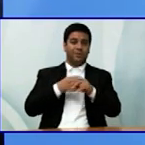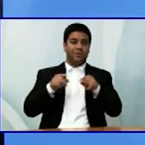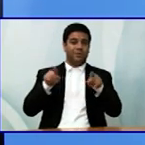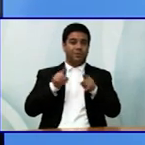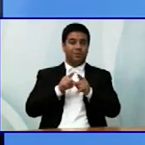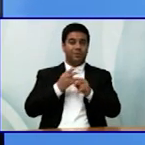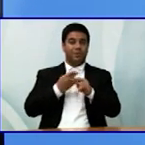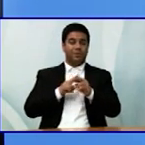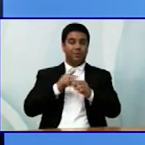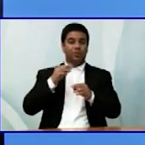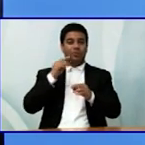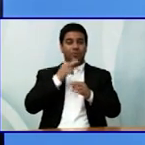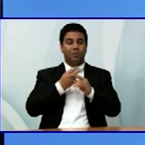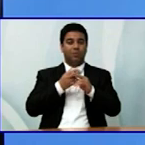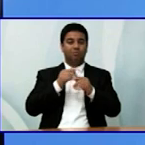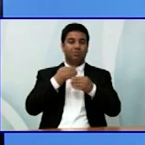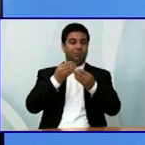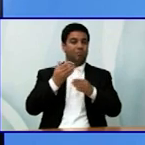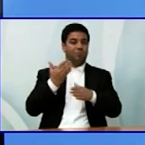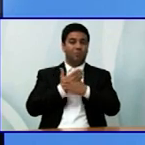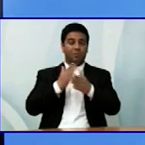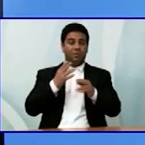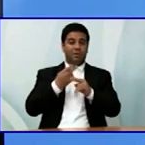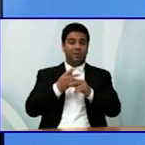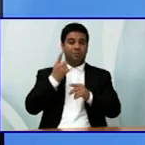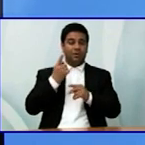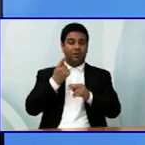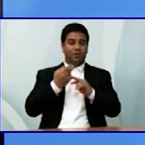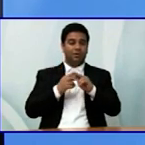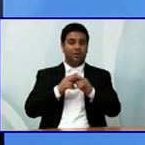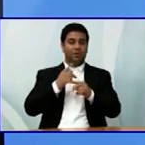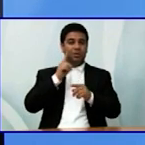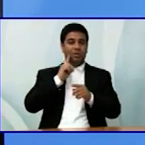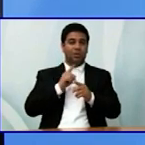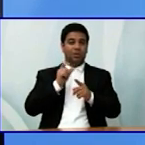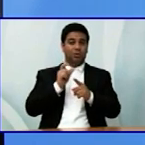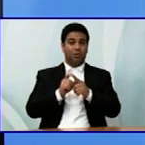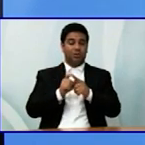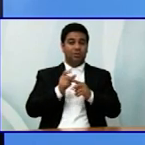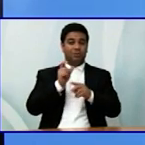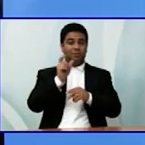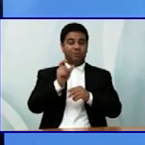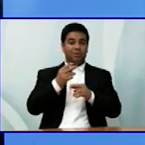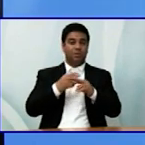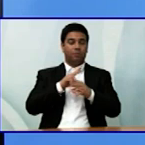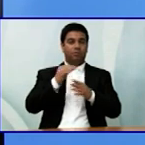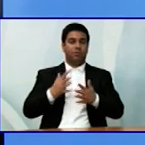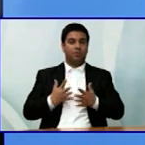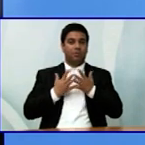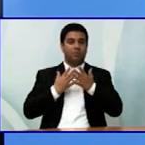ham ojizlik qilib qolganda mana shu bir og'iz so'z bemorga ruhiy